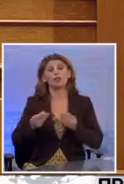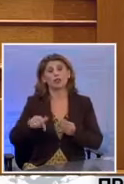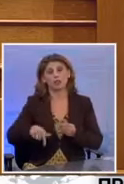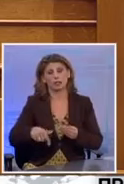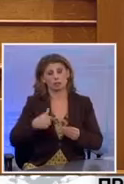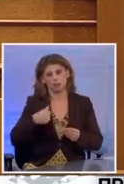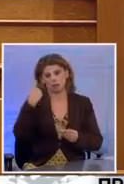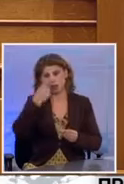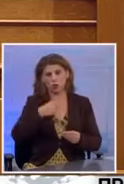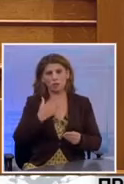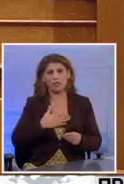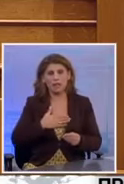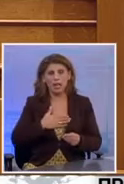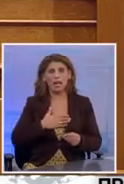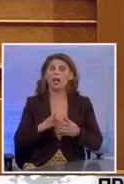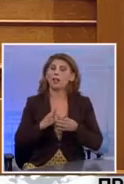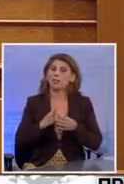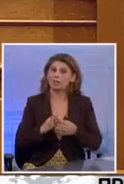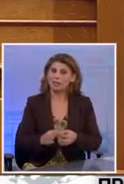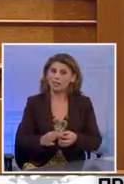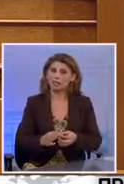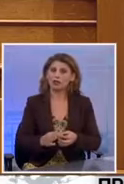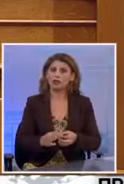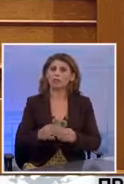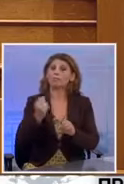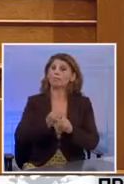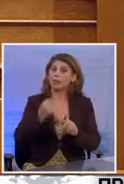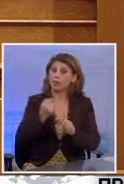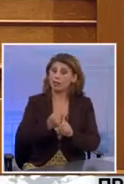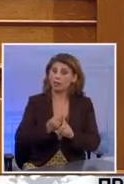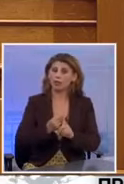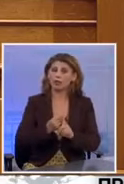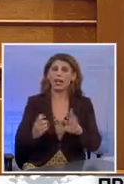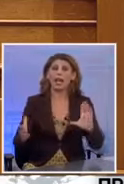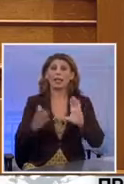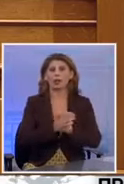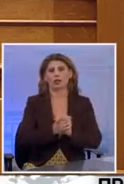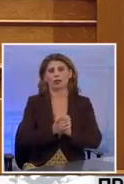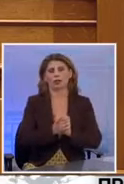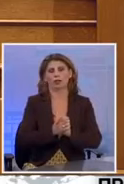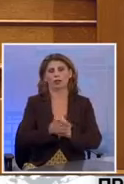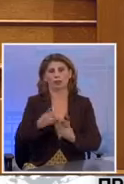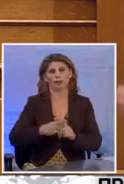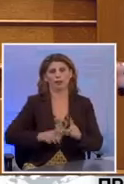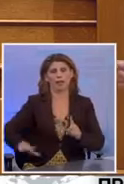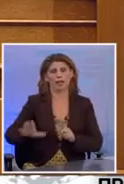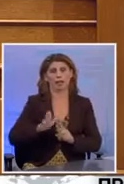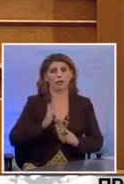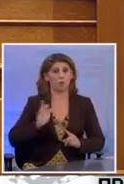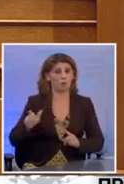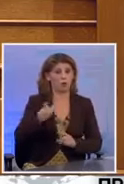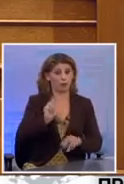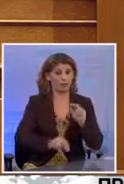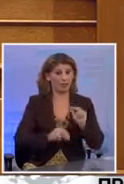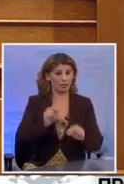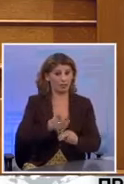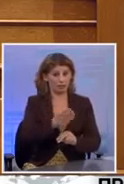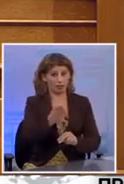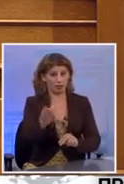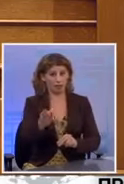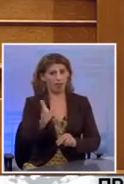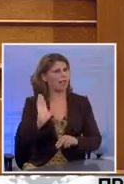Εγώ προσωπικά θα συνεχίσω διεκδικώντας την ενότητα της χώρας. Οι πολίτες που σας ψήφισαν